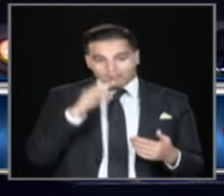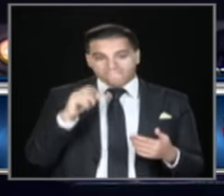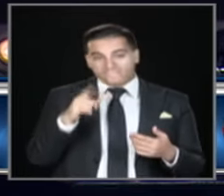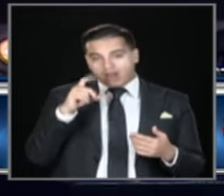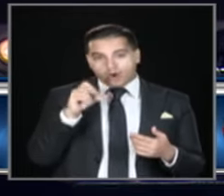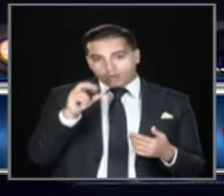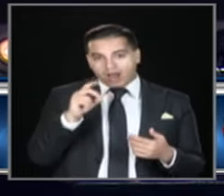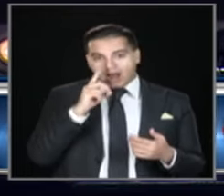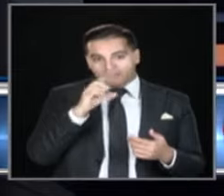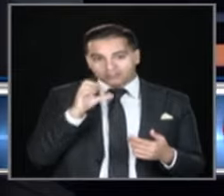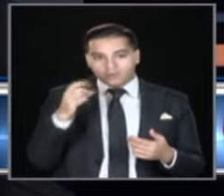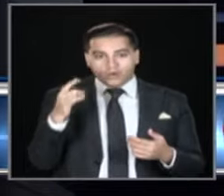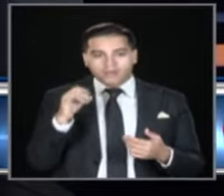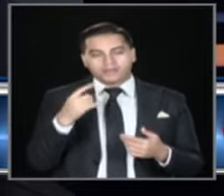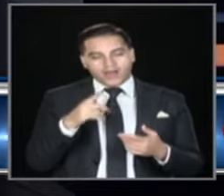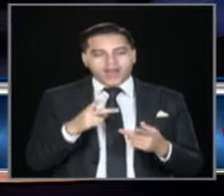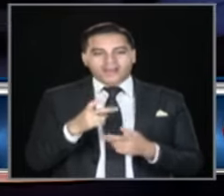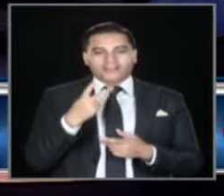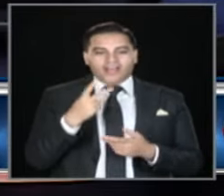1951 الهدف